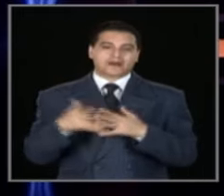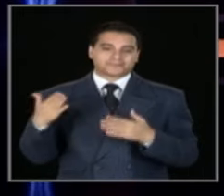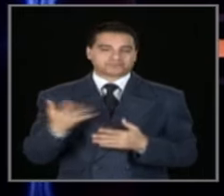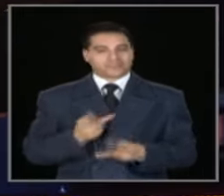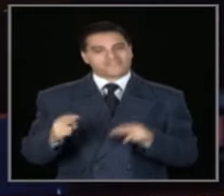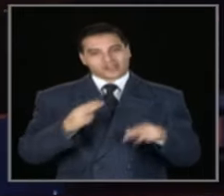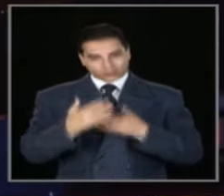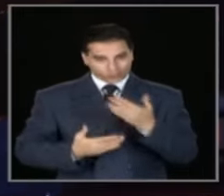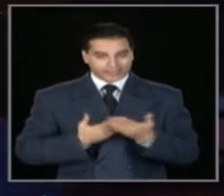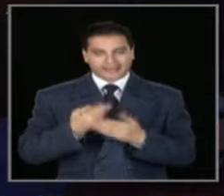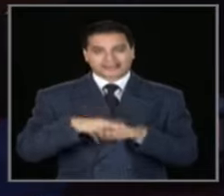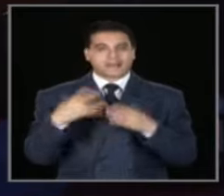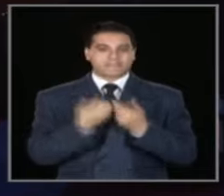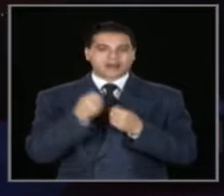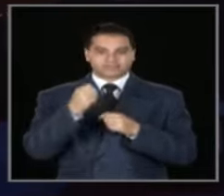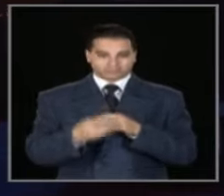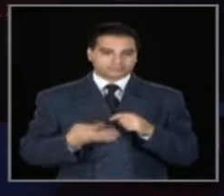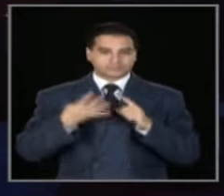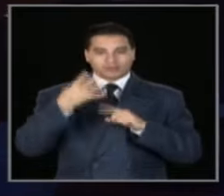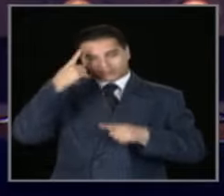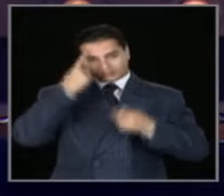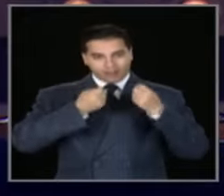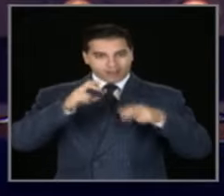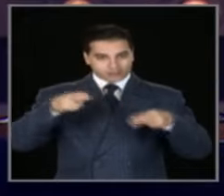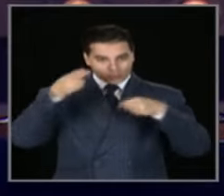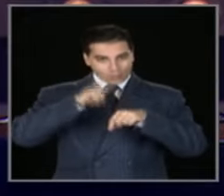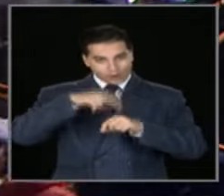هنخرج فاصل وهنرجع مرة تانية مع فقرة تحت الضغط